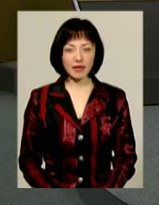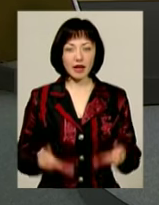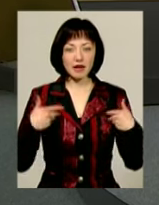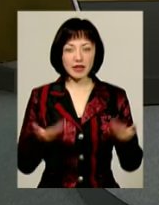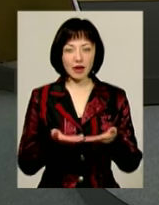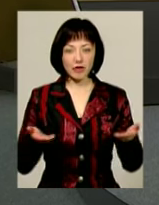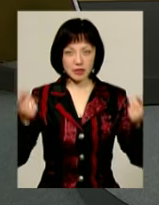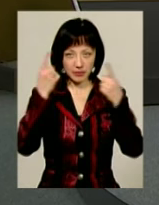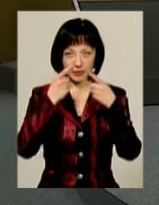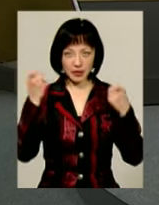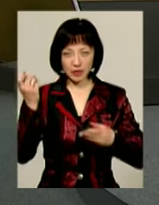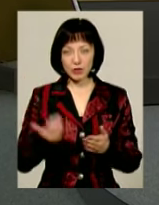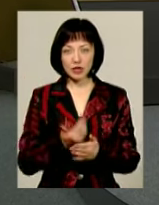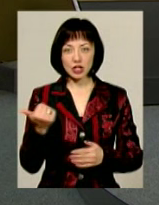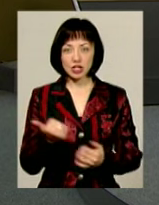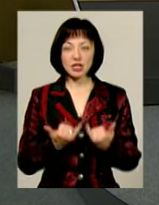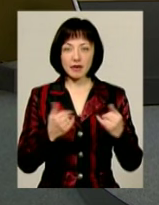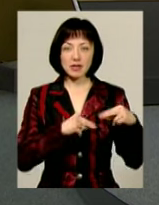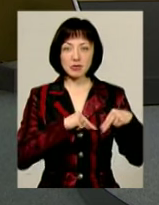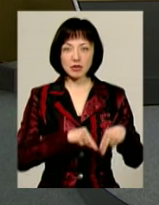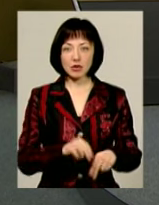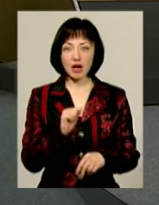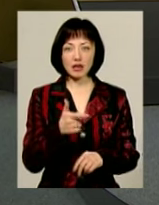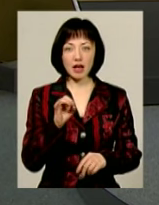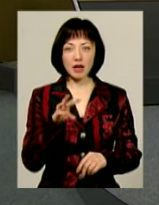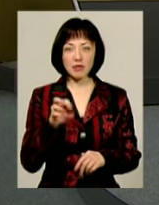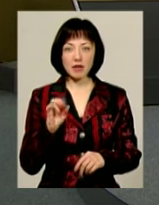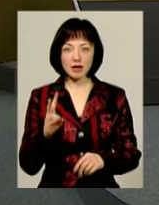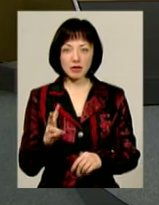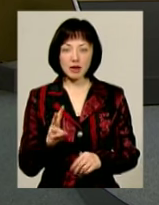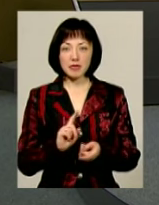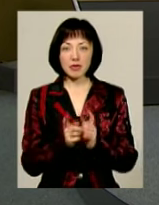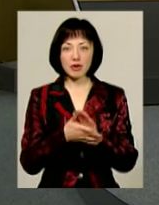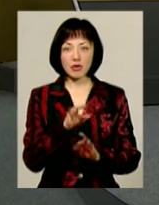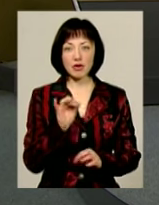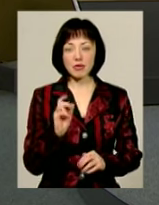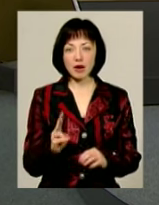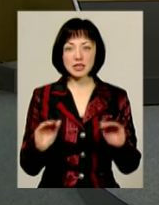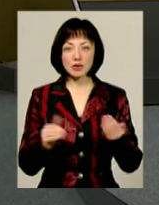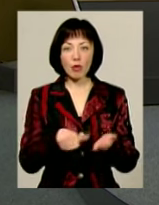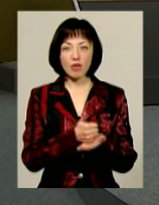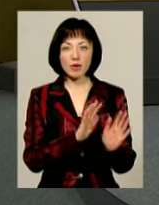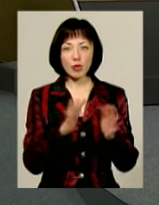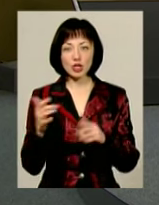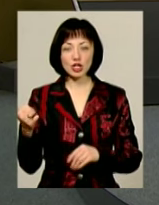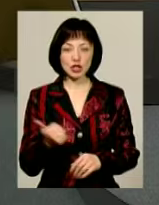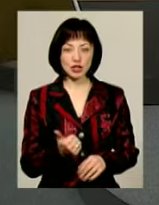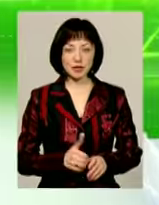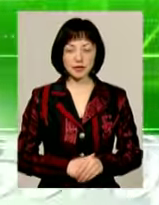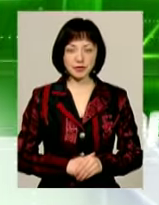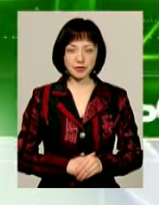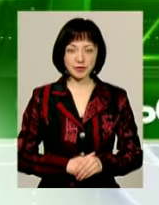Вітаю вас в ефірі «Панорама тиждень». У студії для вас працюють Анна Герман та Ольга Рибак. Далі стисло про головні події тижня.